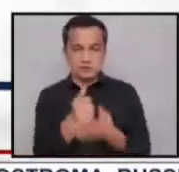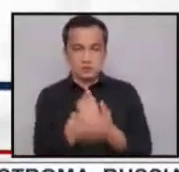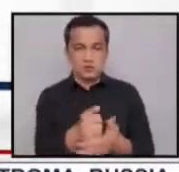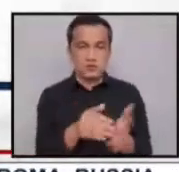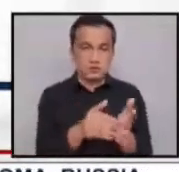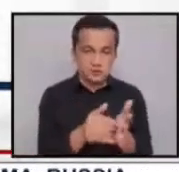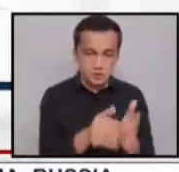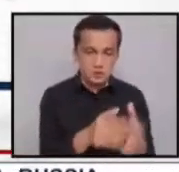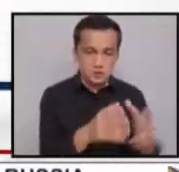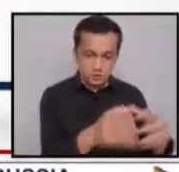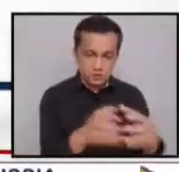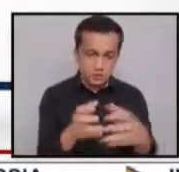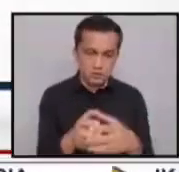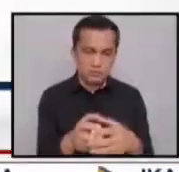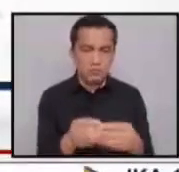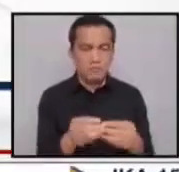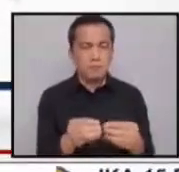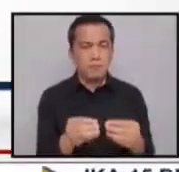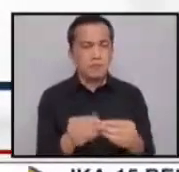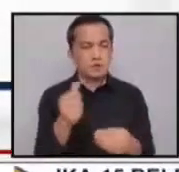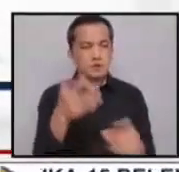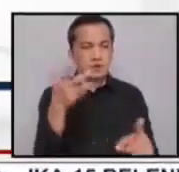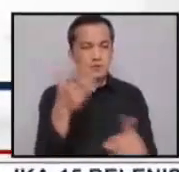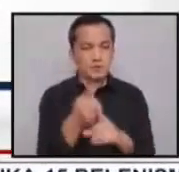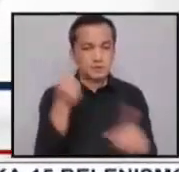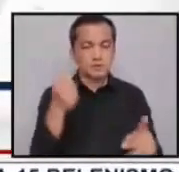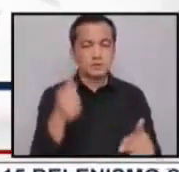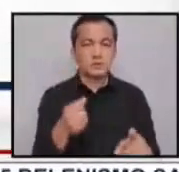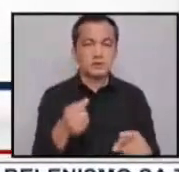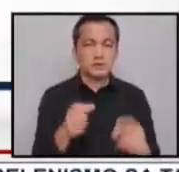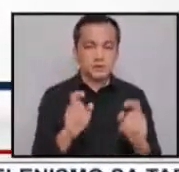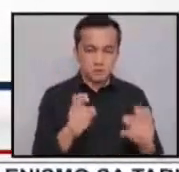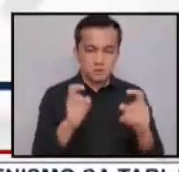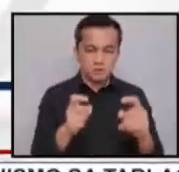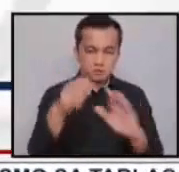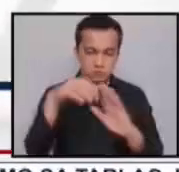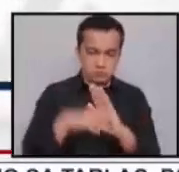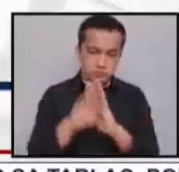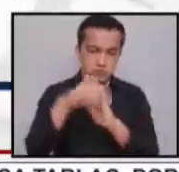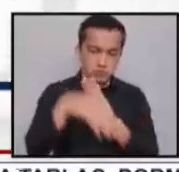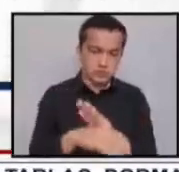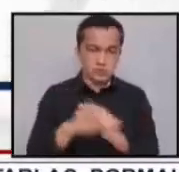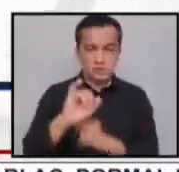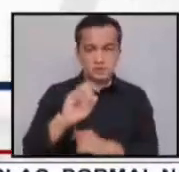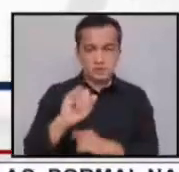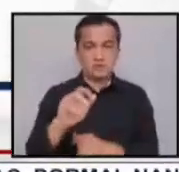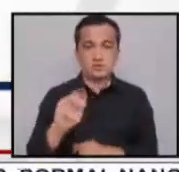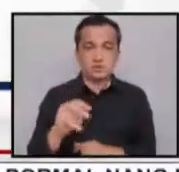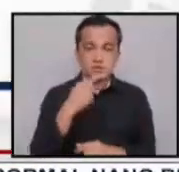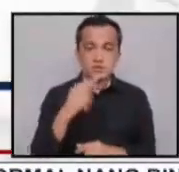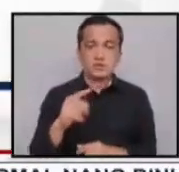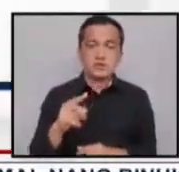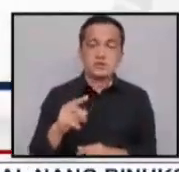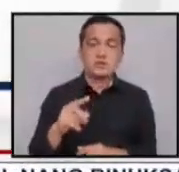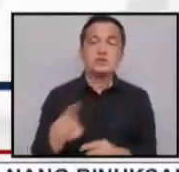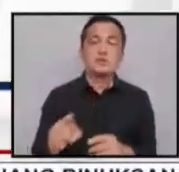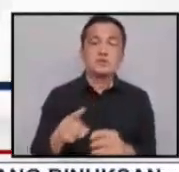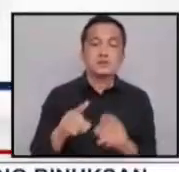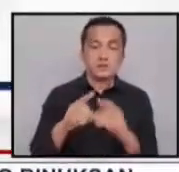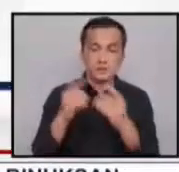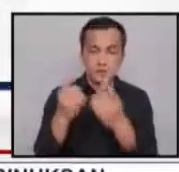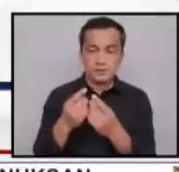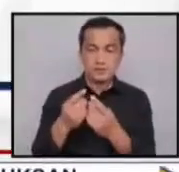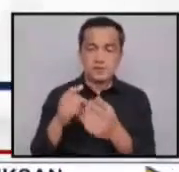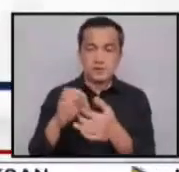na pinaka-apektado ng patuloy na pagbilis ng inflation. Ayon sa Department of Budget and Management, pinakamalaking bahagi ng